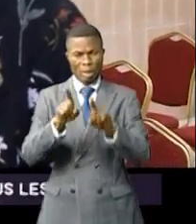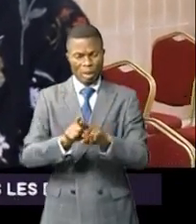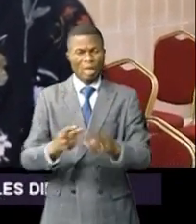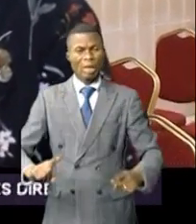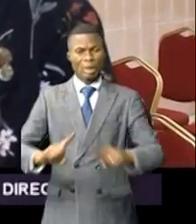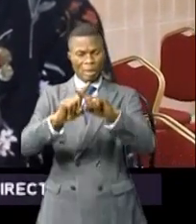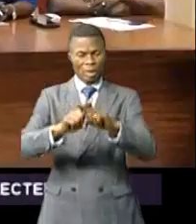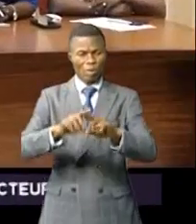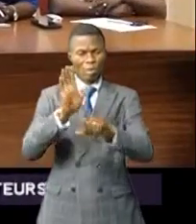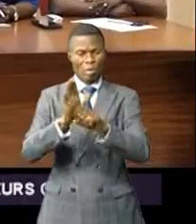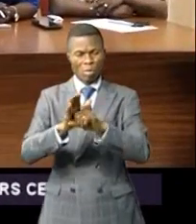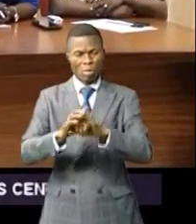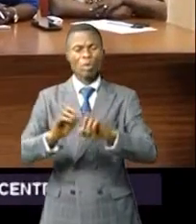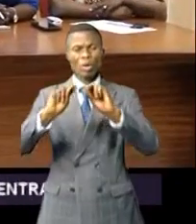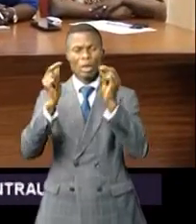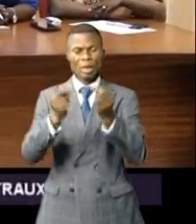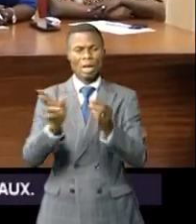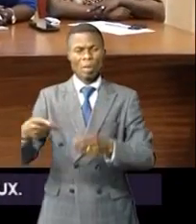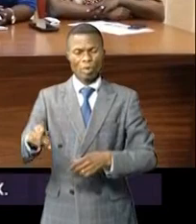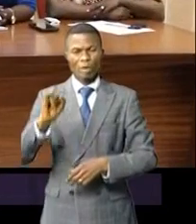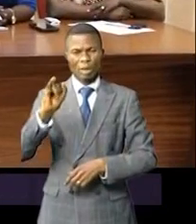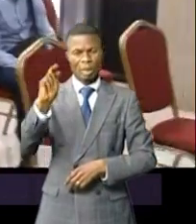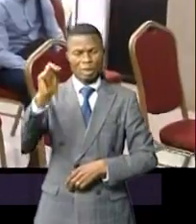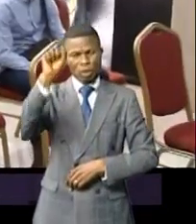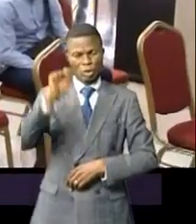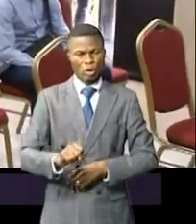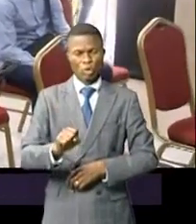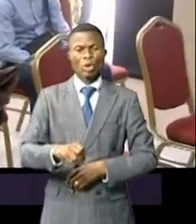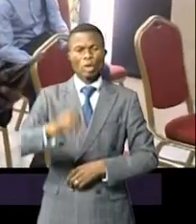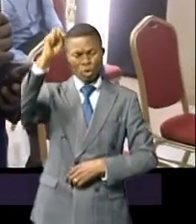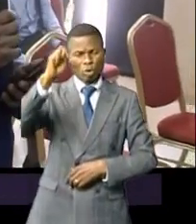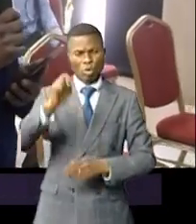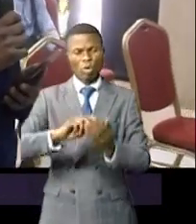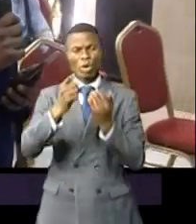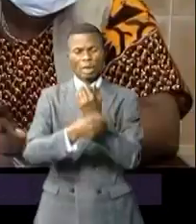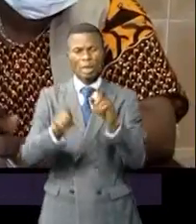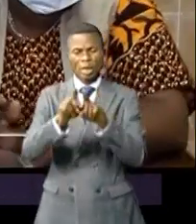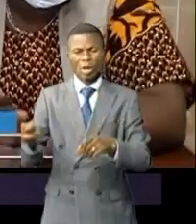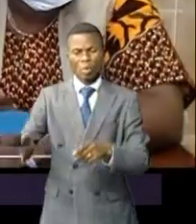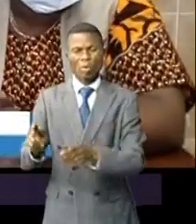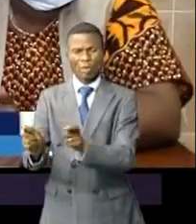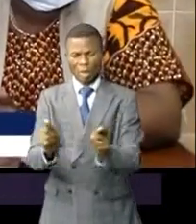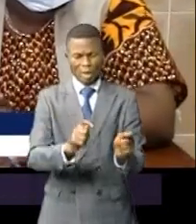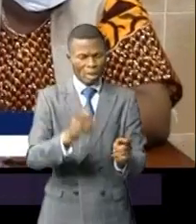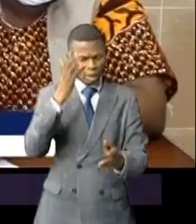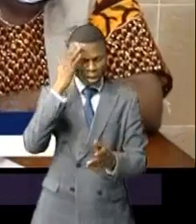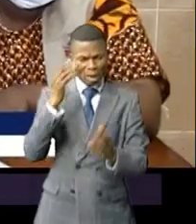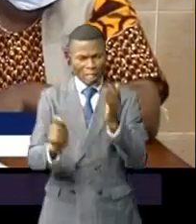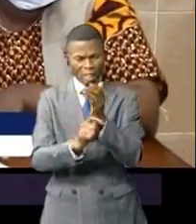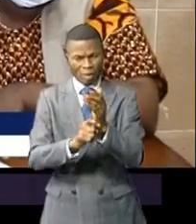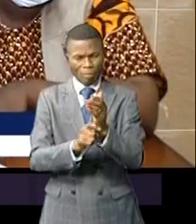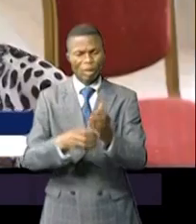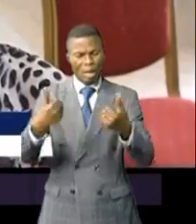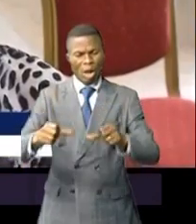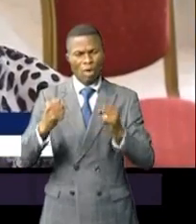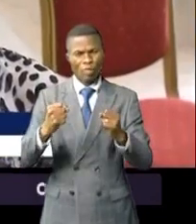conflits interethniques des provinces de l'Ituri, Nord et Sud Kivu et du Tanganyika, identifier des stratégies pour la